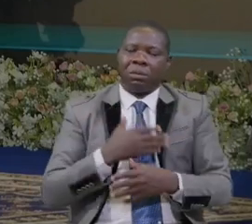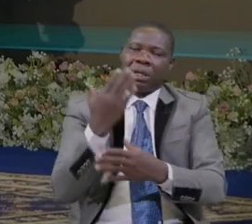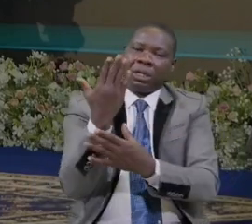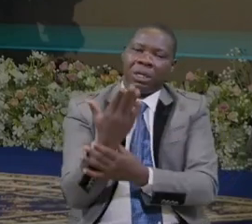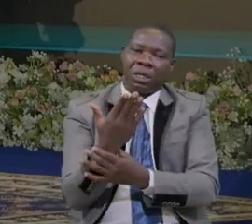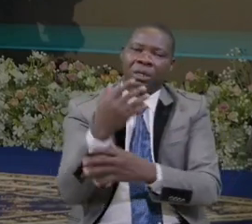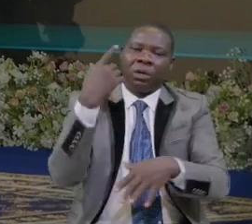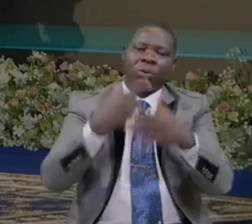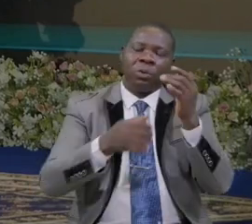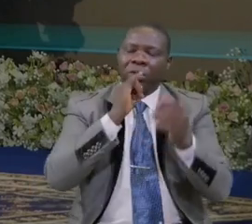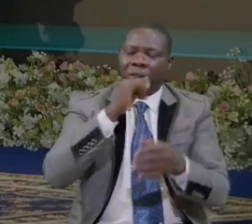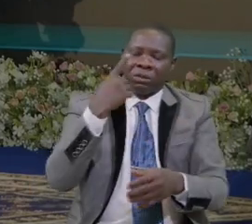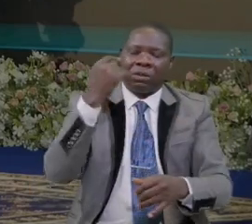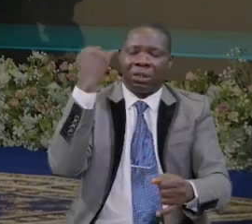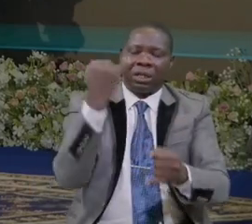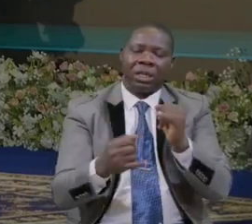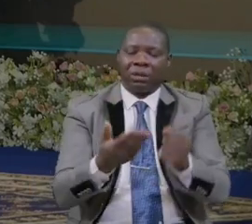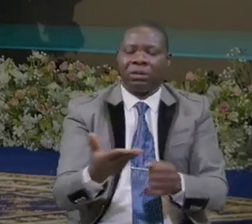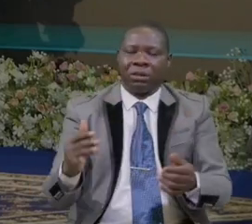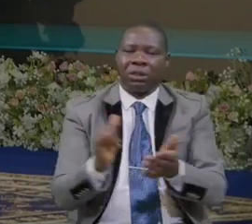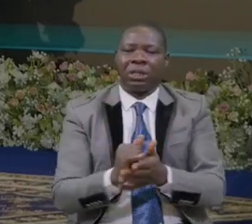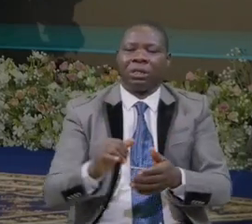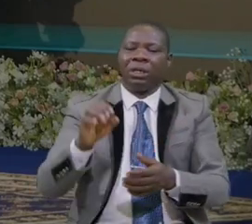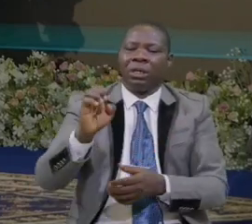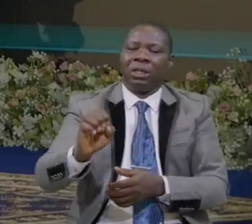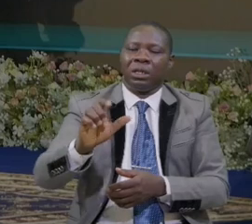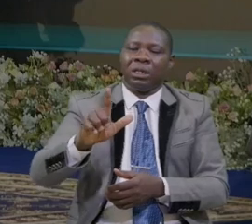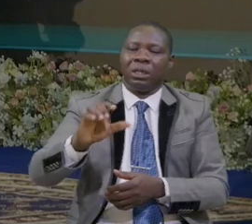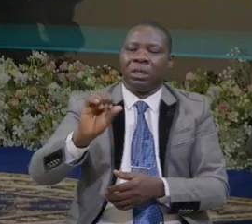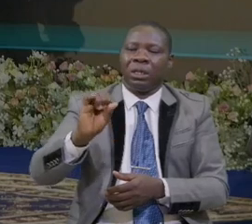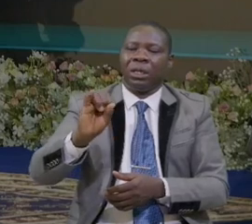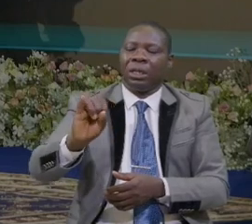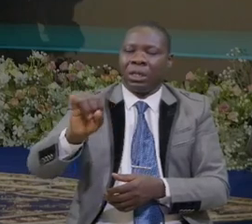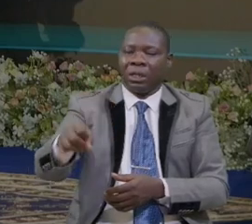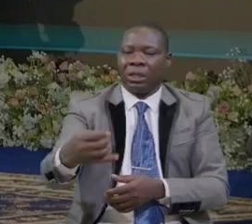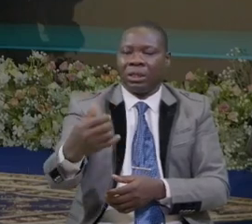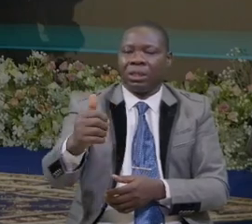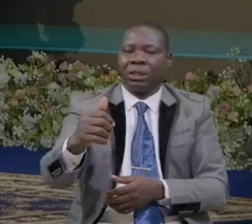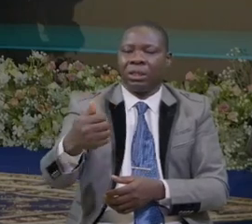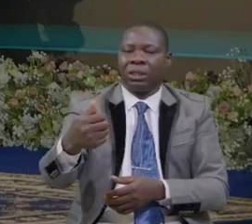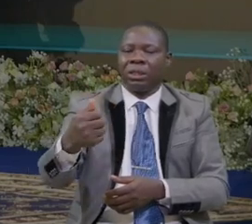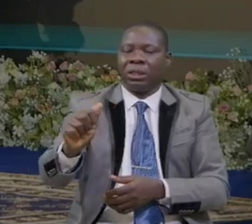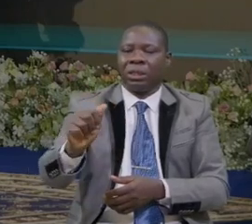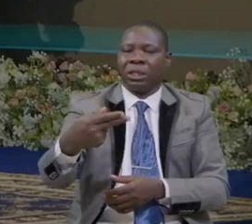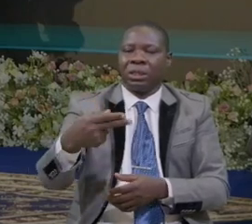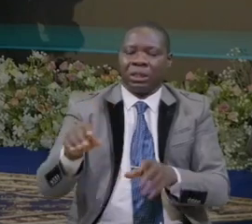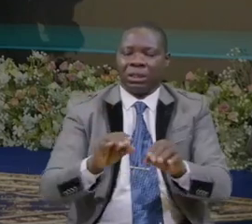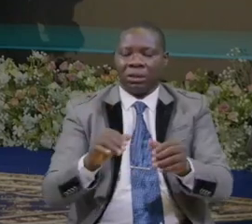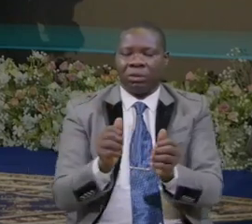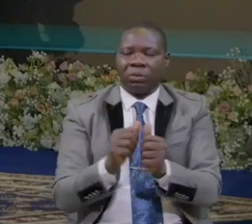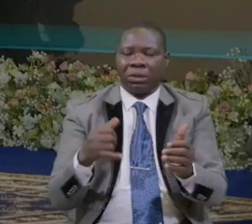Quelle est la dernière chose qu'Élie a faite avec ce manteau? Il a ouvert le Jourdain.